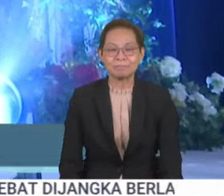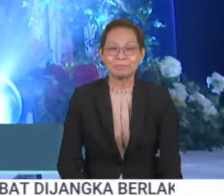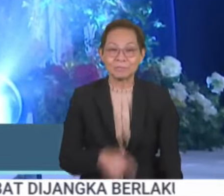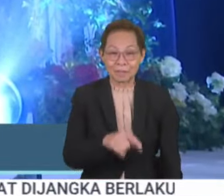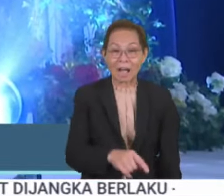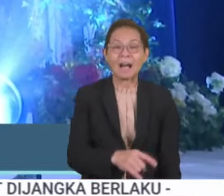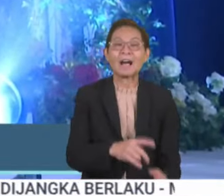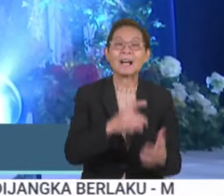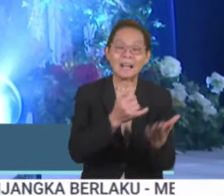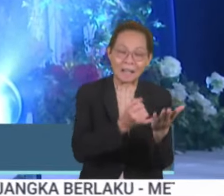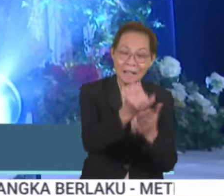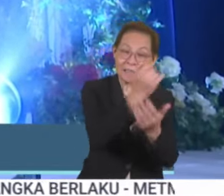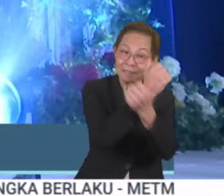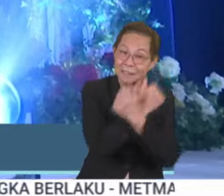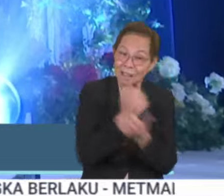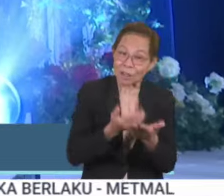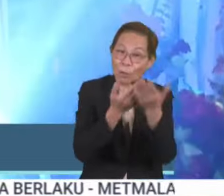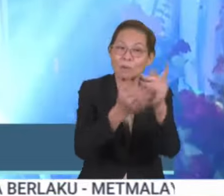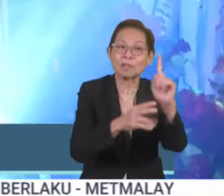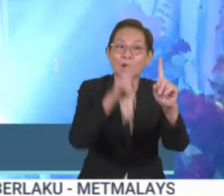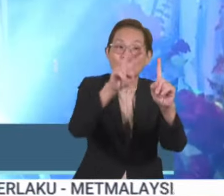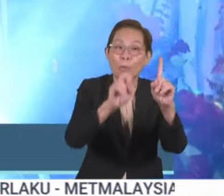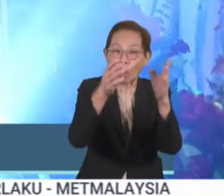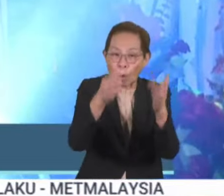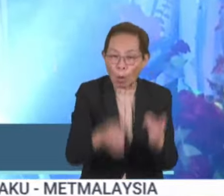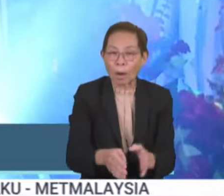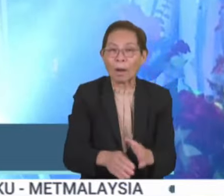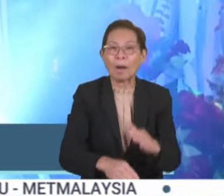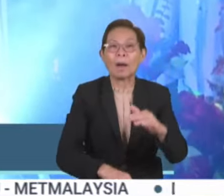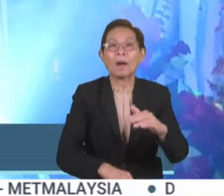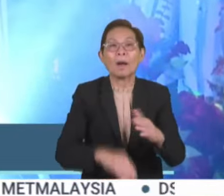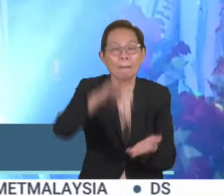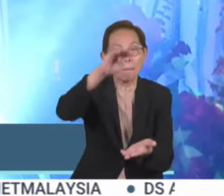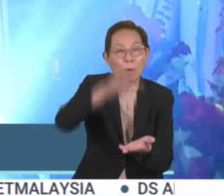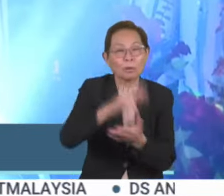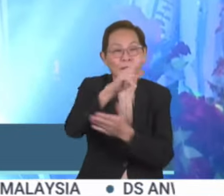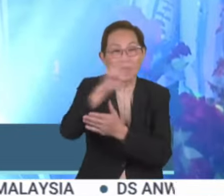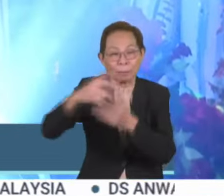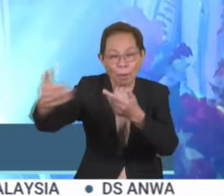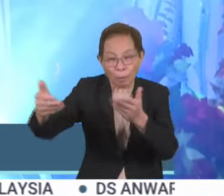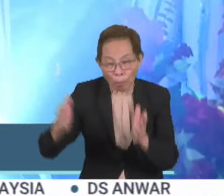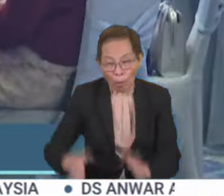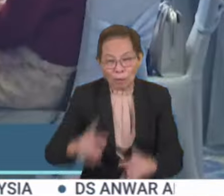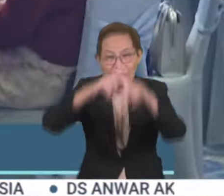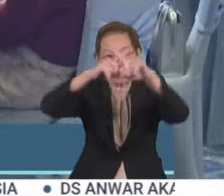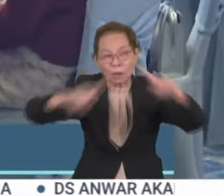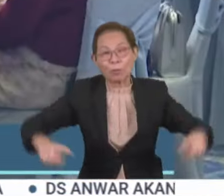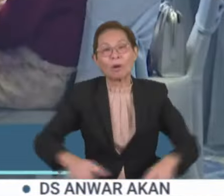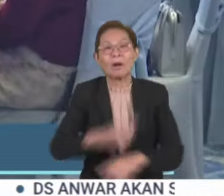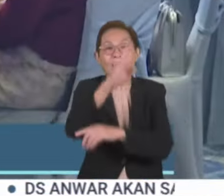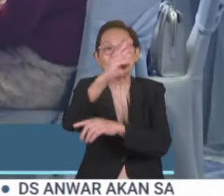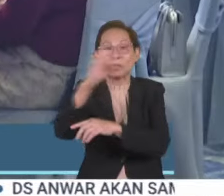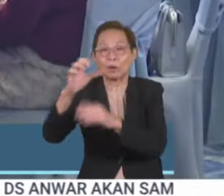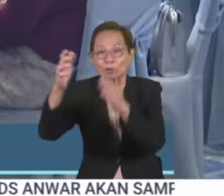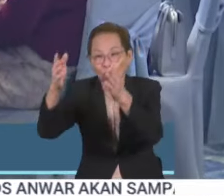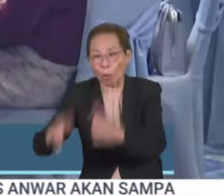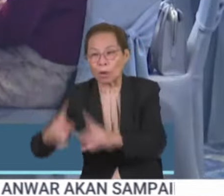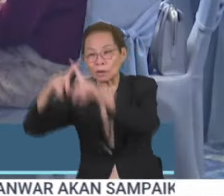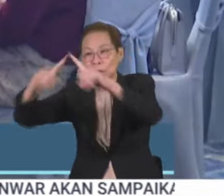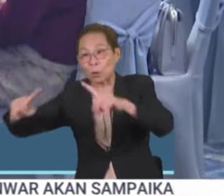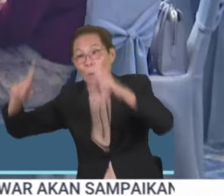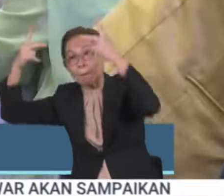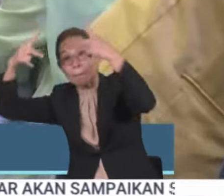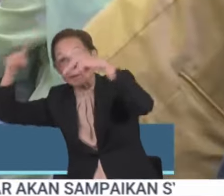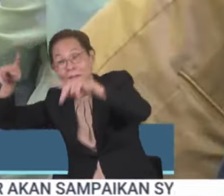Pakej Ikhlas Cinta menawarkan RM120 seorang, minimum 300 orang tetamu di Dewan Rebana dan minimum 600 orang di Dewan